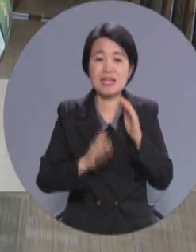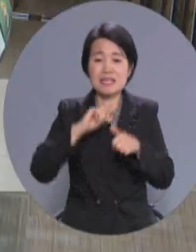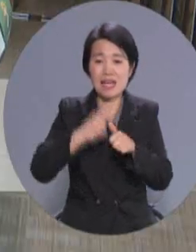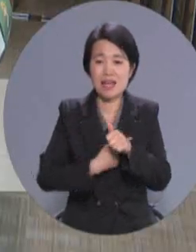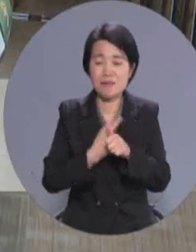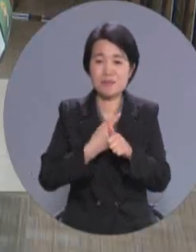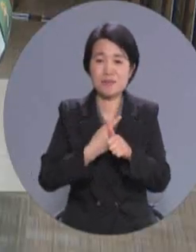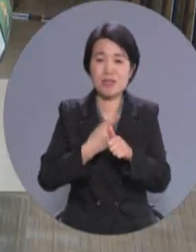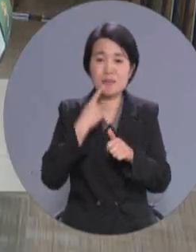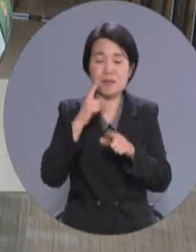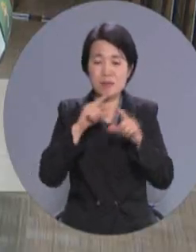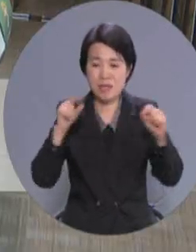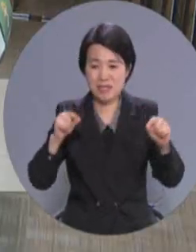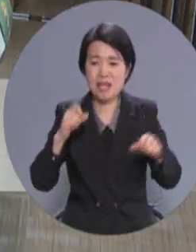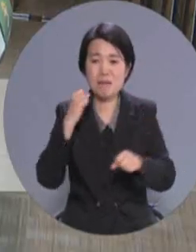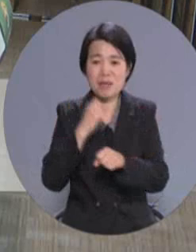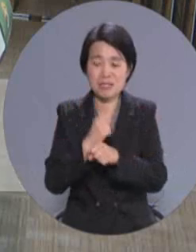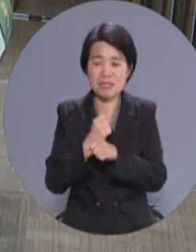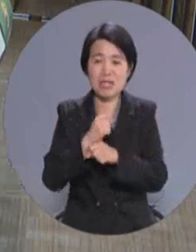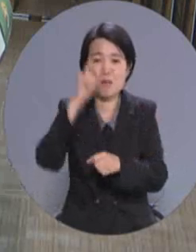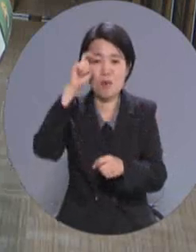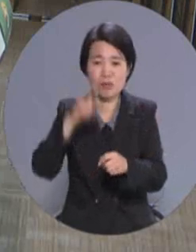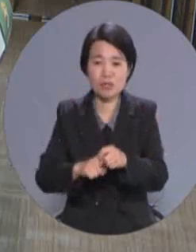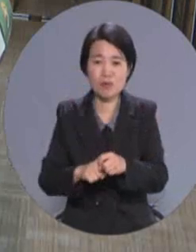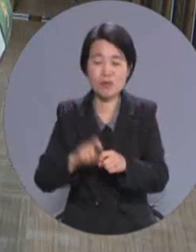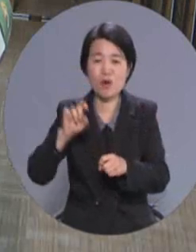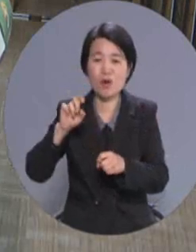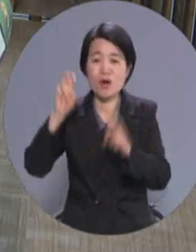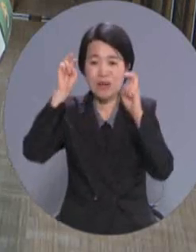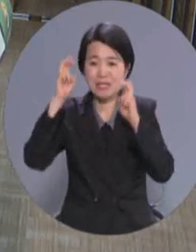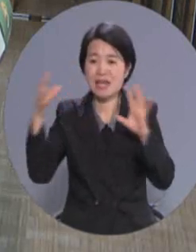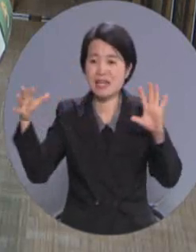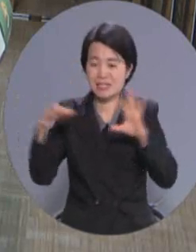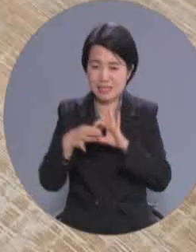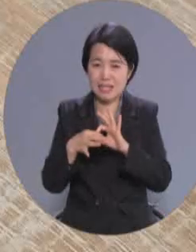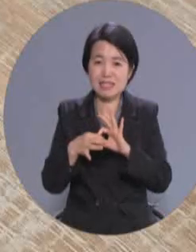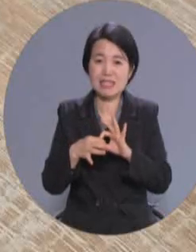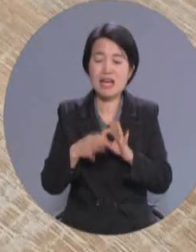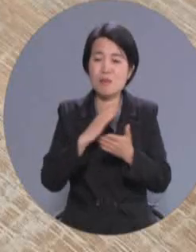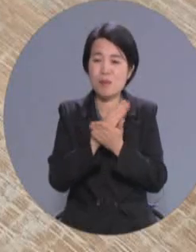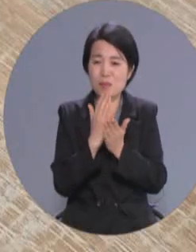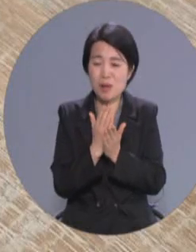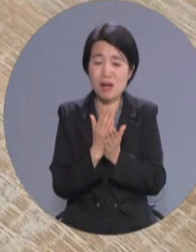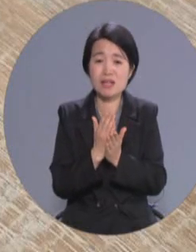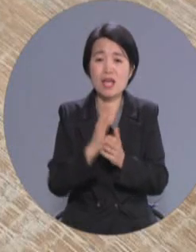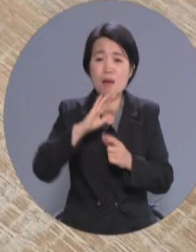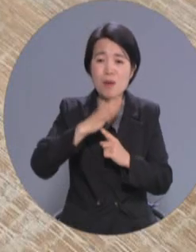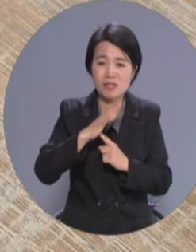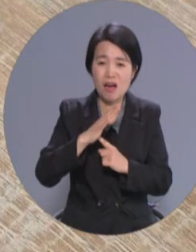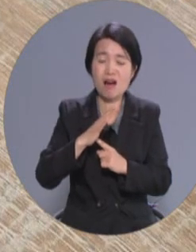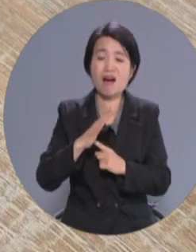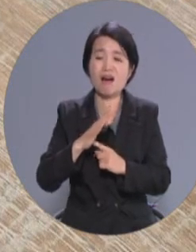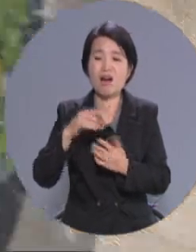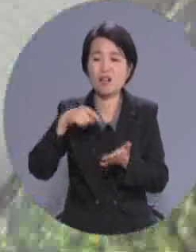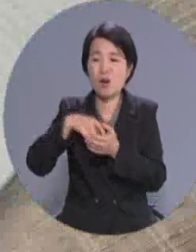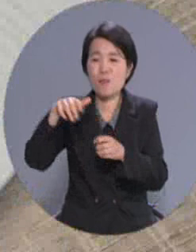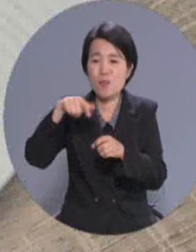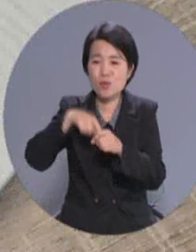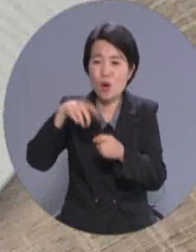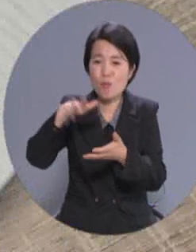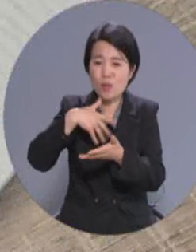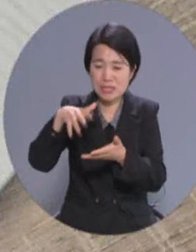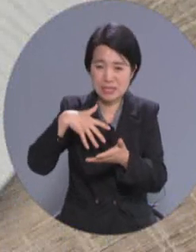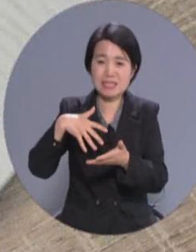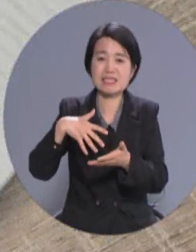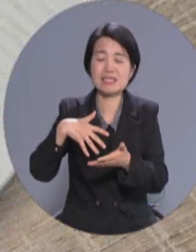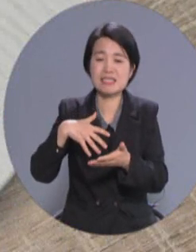위해 풀무원 푸드 앤 컬처와 함께 식물성 원료 사용을 지향하는 칠리 버섯 강정 미나리 튀김 떡볶기 등 식물성